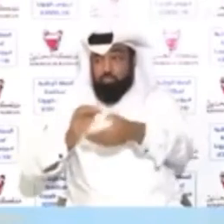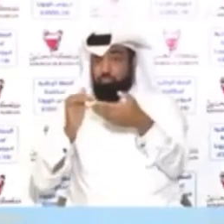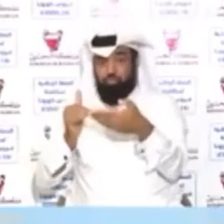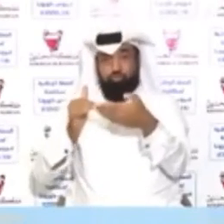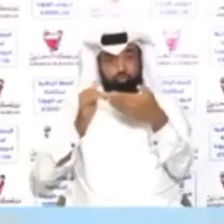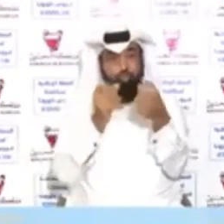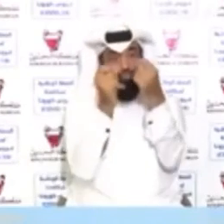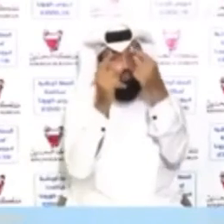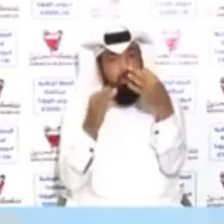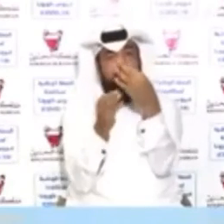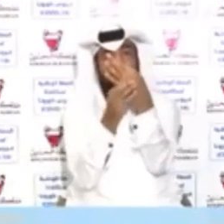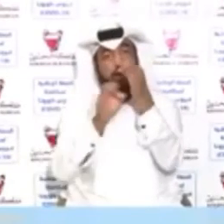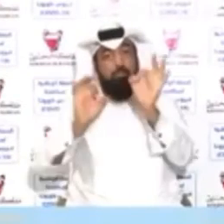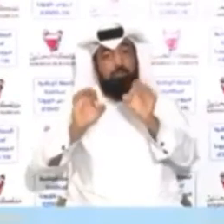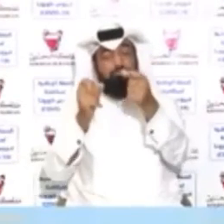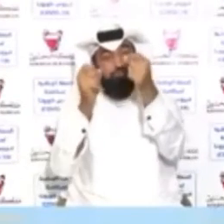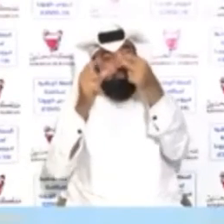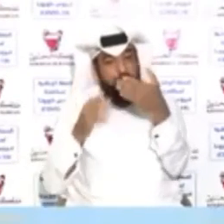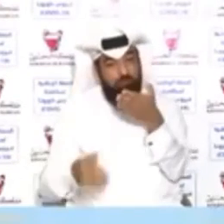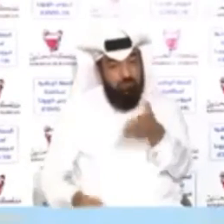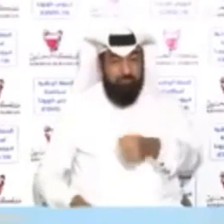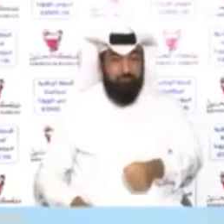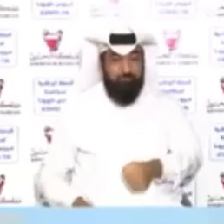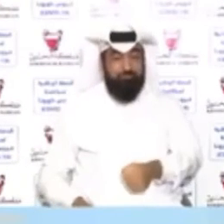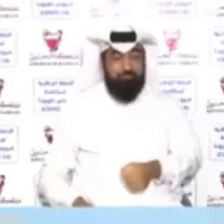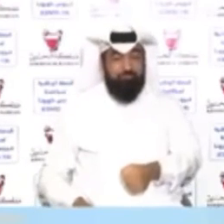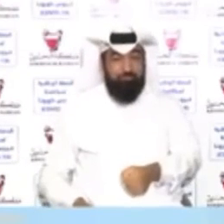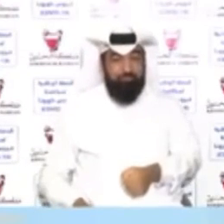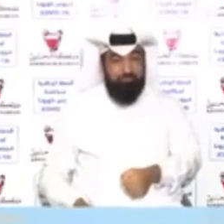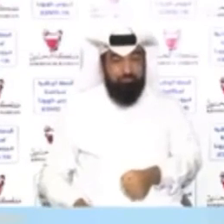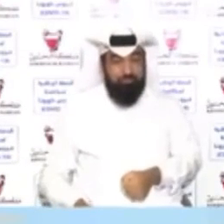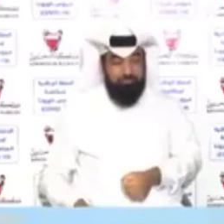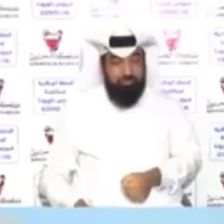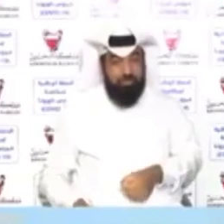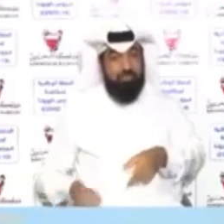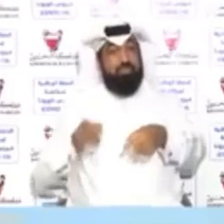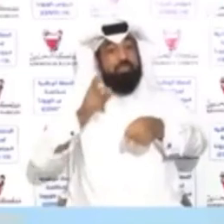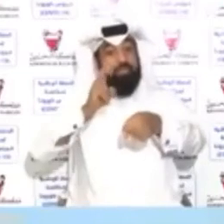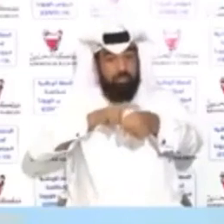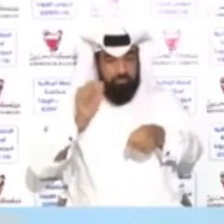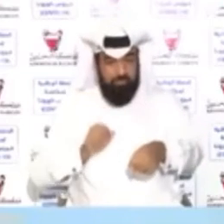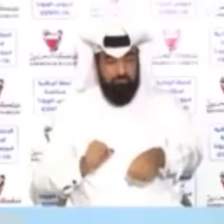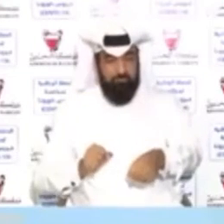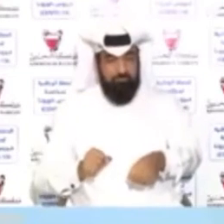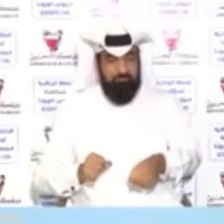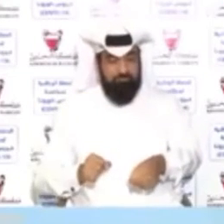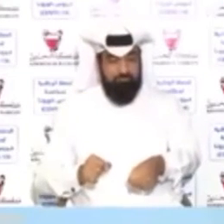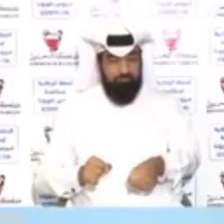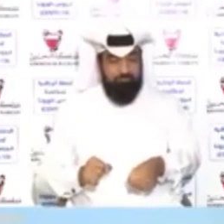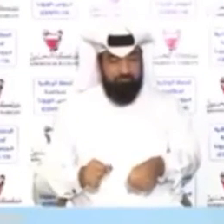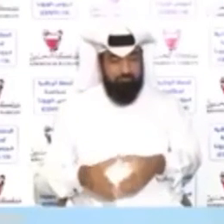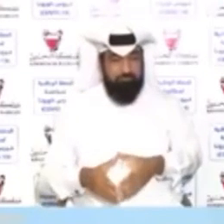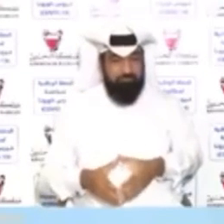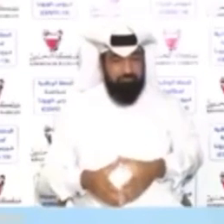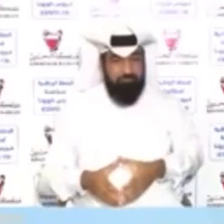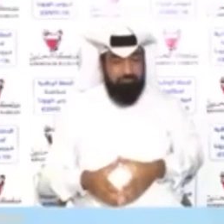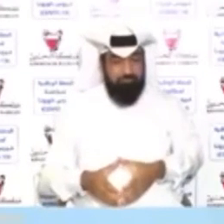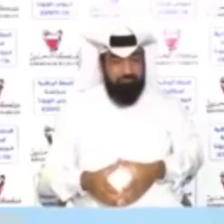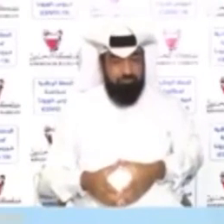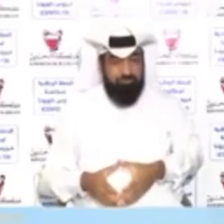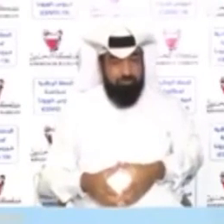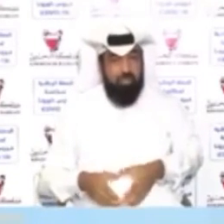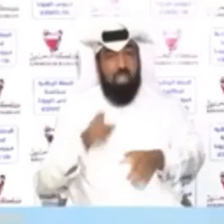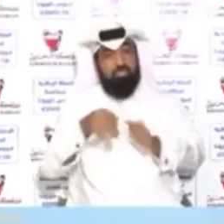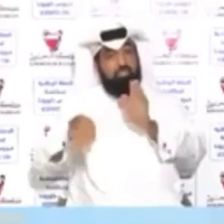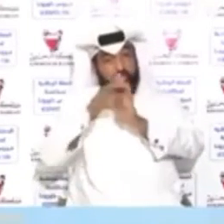ومتابعة المخالطين وعزلهم في المراحل الأولية. وهذا يمكن كل هذه